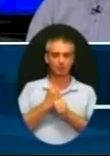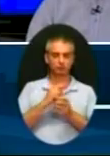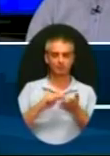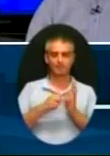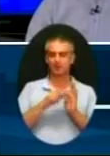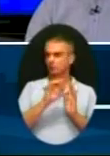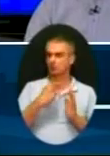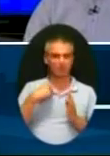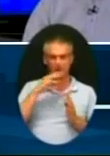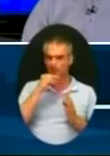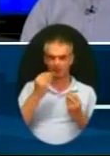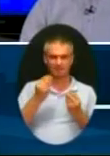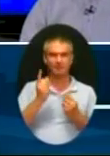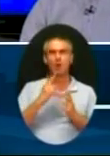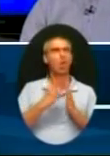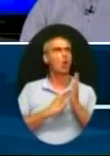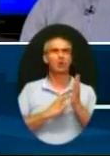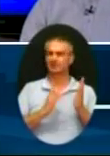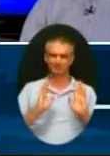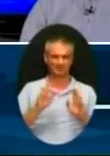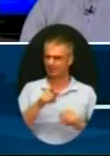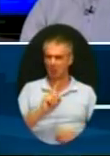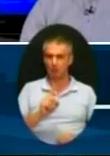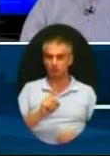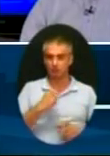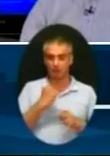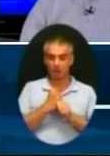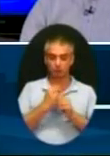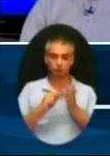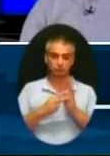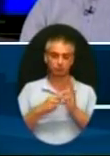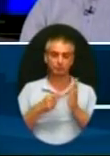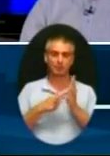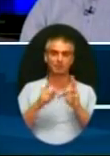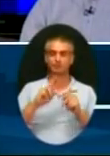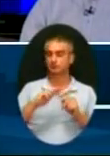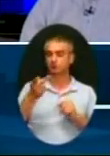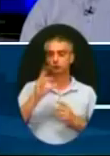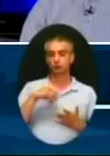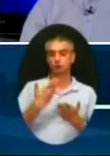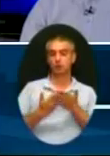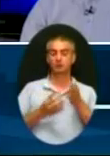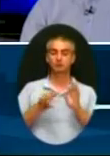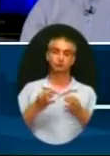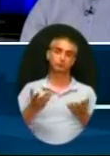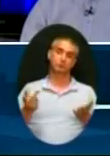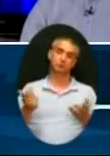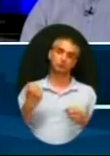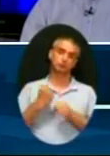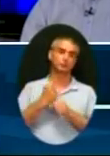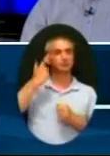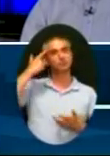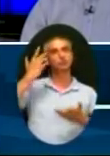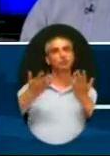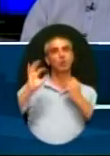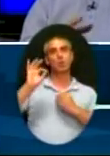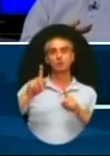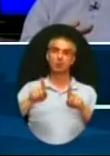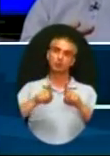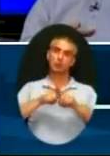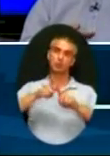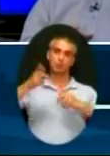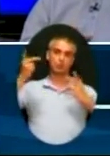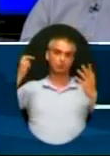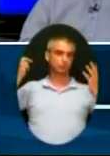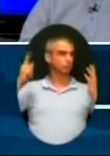להעביר מדיניות. אני לא מדבר על דברים לא חוקיים, זה לא זה. להעביר מדיניות, כי יש מהצד השני יועץ משפטי שמפעיל שיקול דעת, שיקול